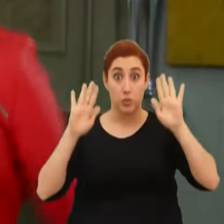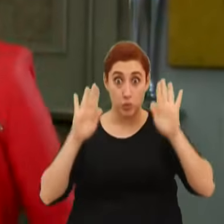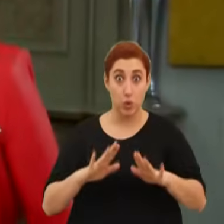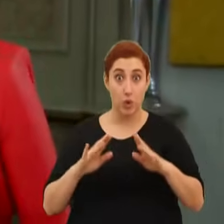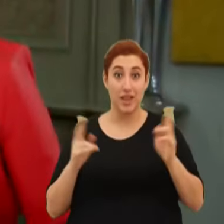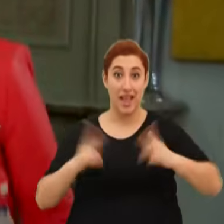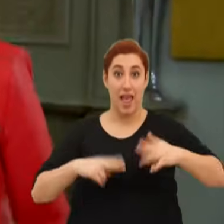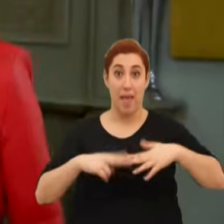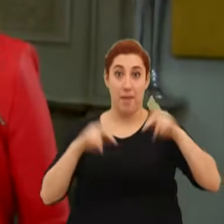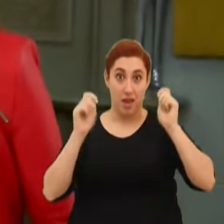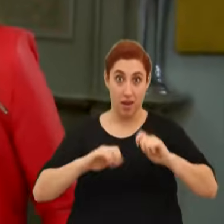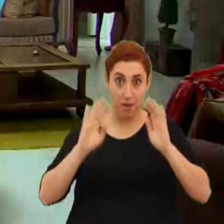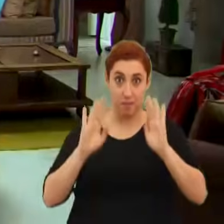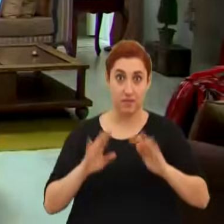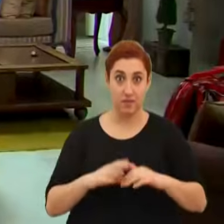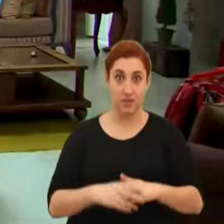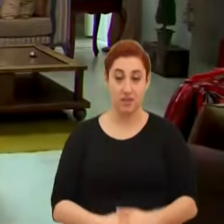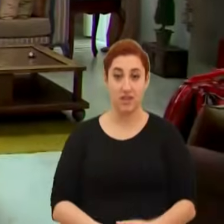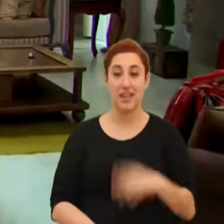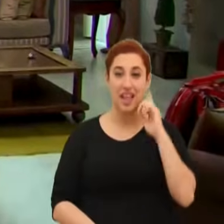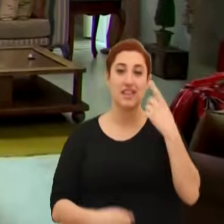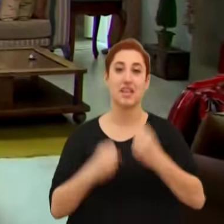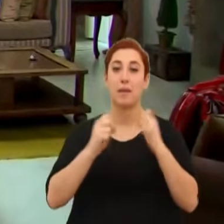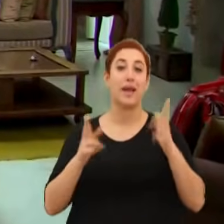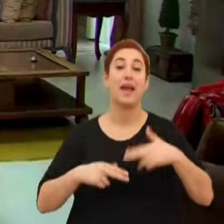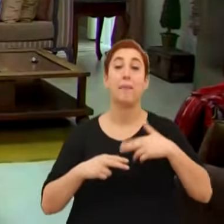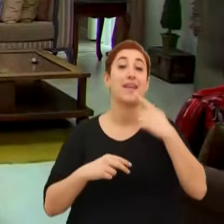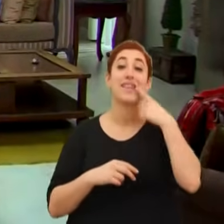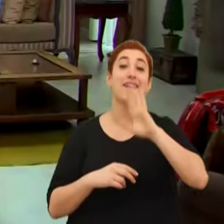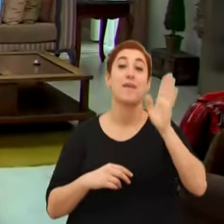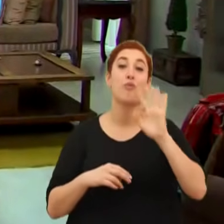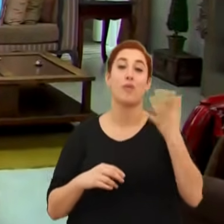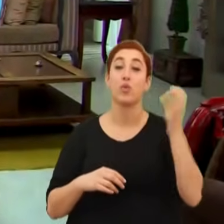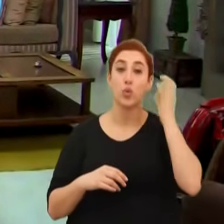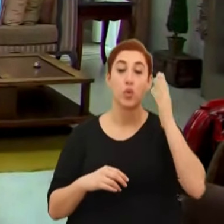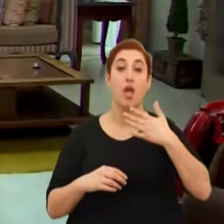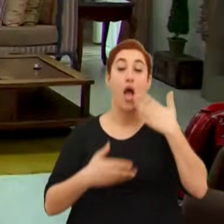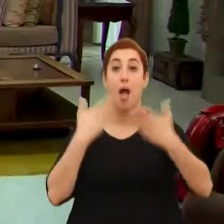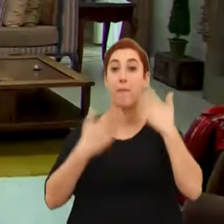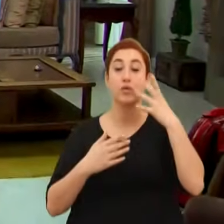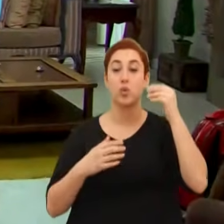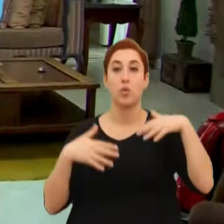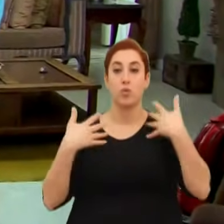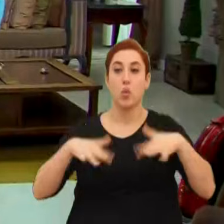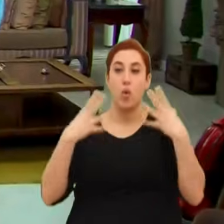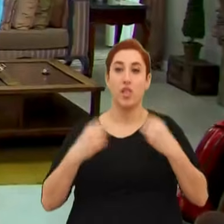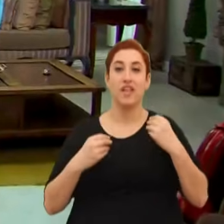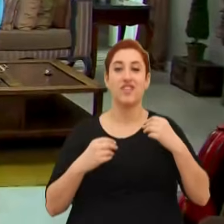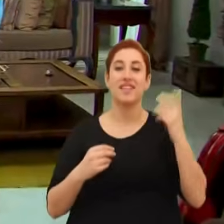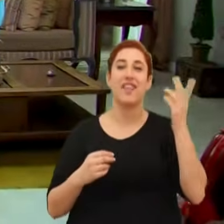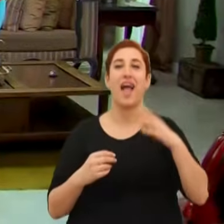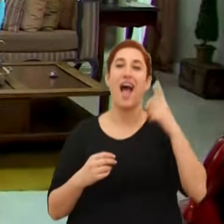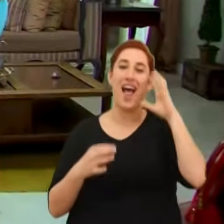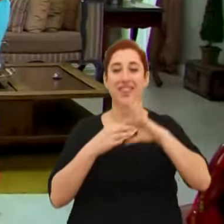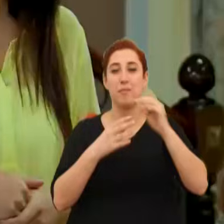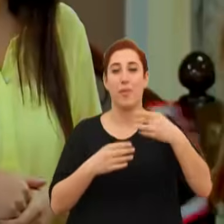durun, kemerlerinizi bağlayın. Yalnız araba kemerini kastetmiyorum. Yani duyduğunuz haber karşısında öyle sarsılacaksınız ki mecazi